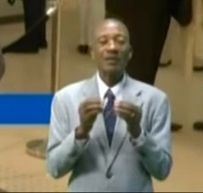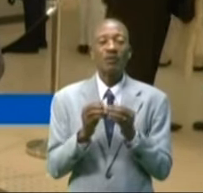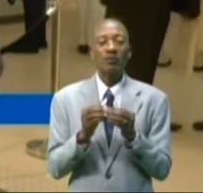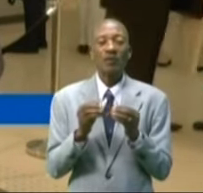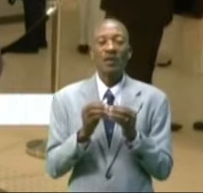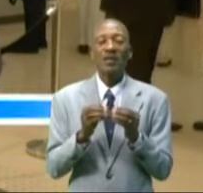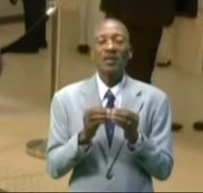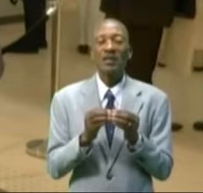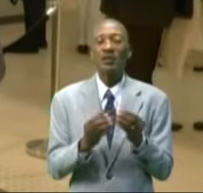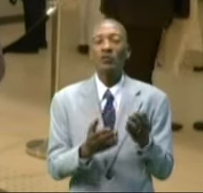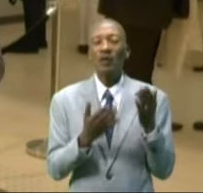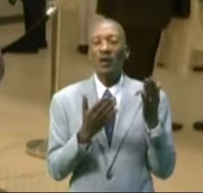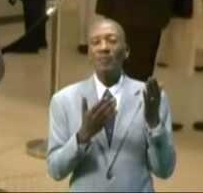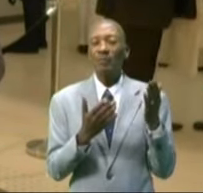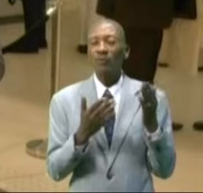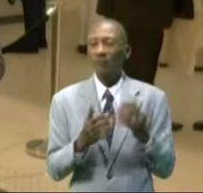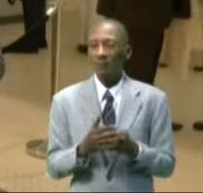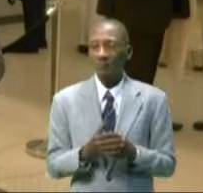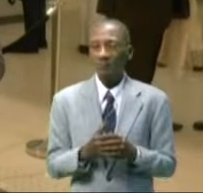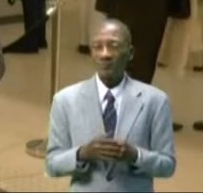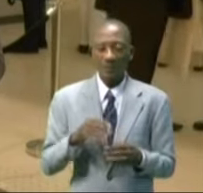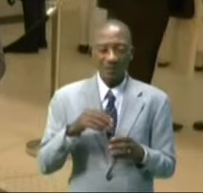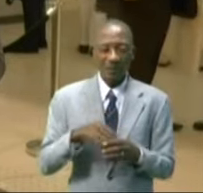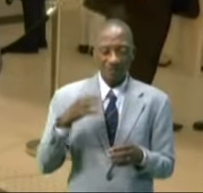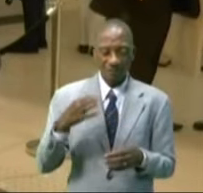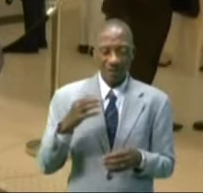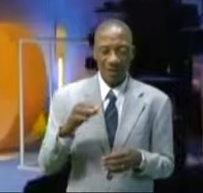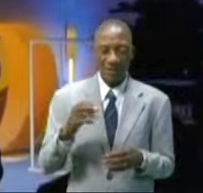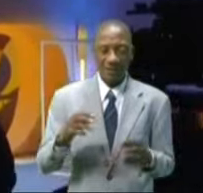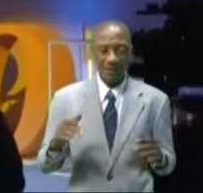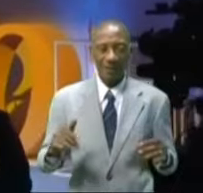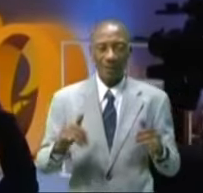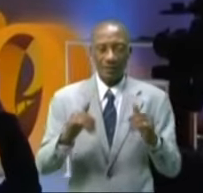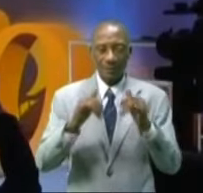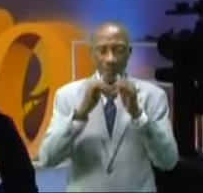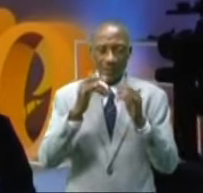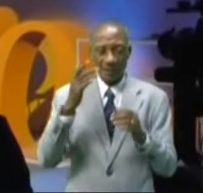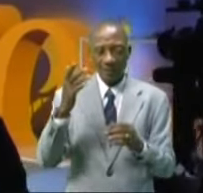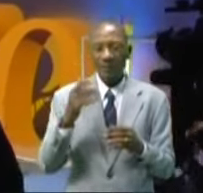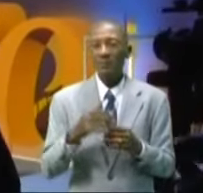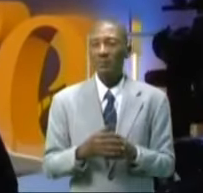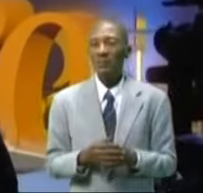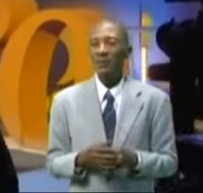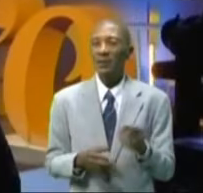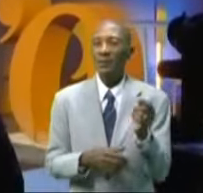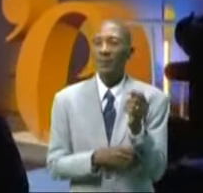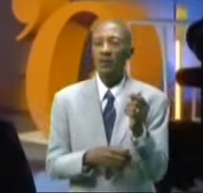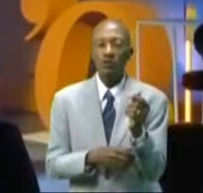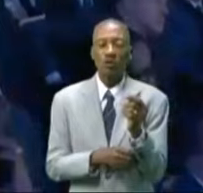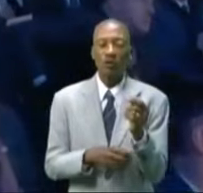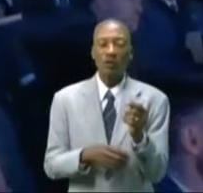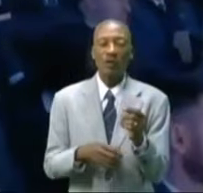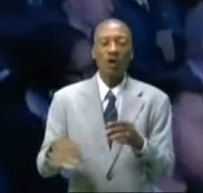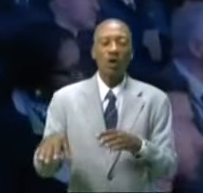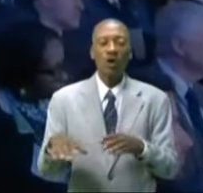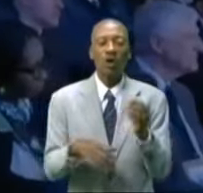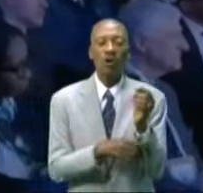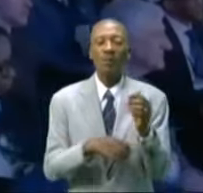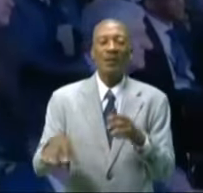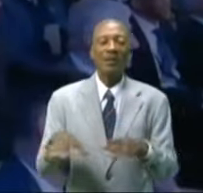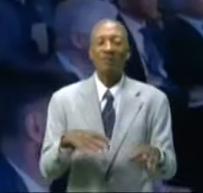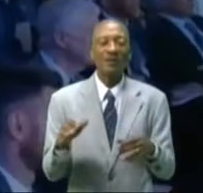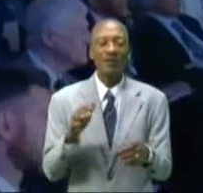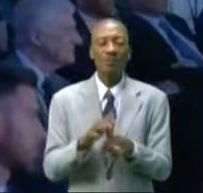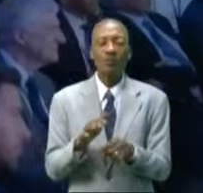organisé par le CIAN en collaboration avec le Pignon. Des centaines d'hommes d'affaires, des chefs d'entreprise, des officiels français et de quelques